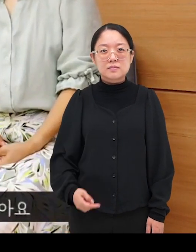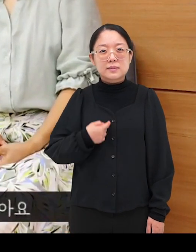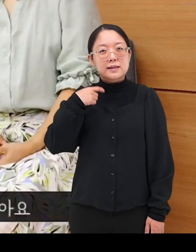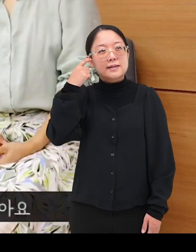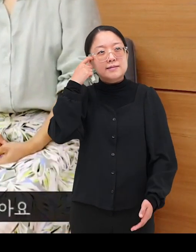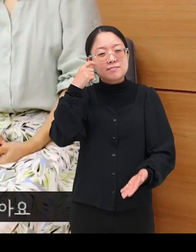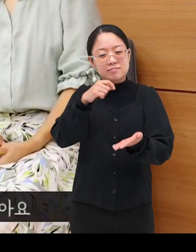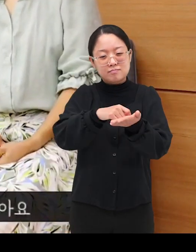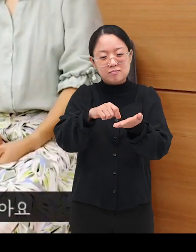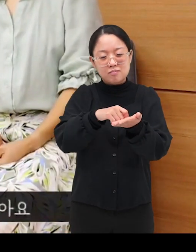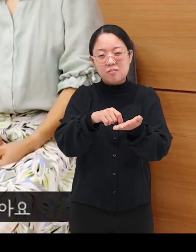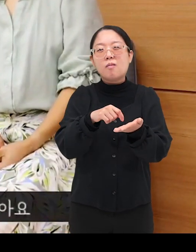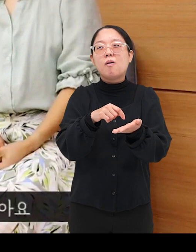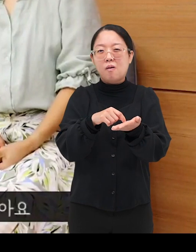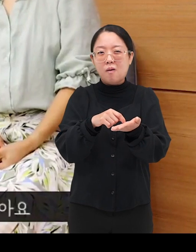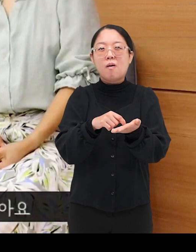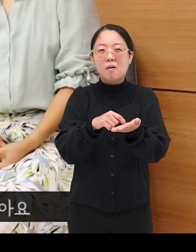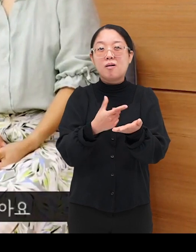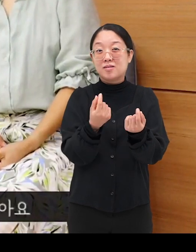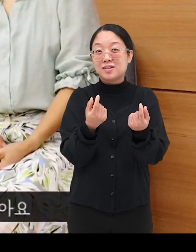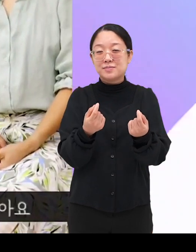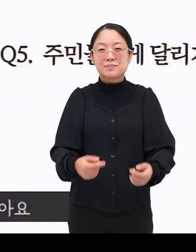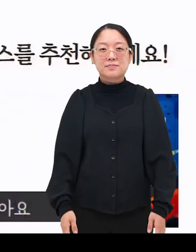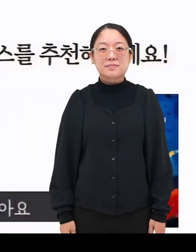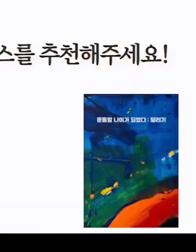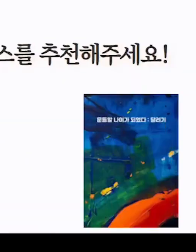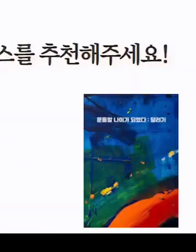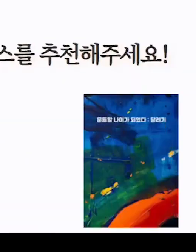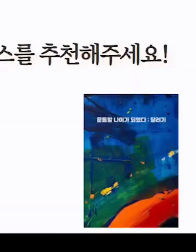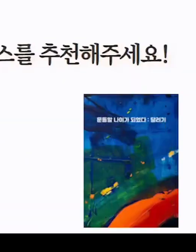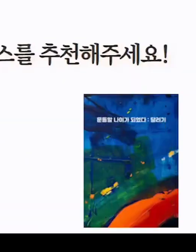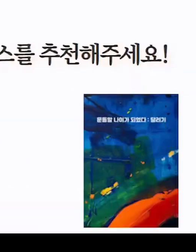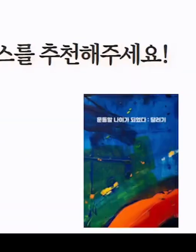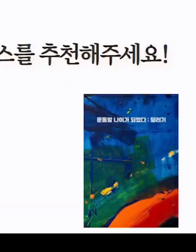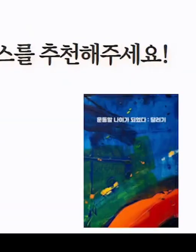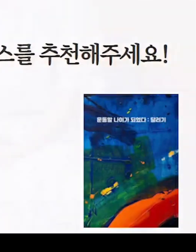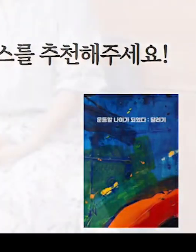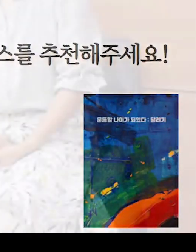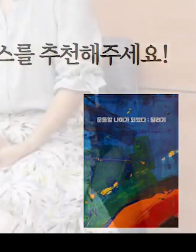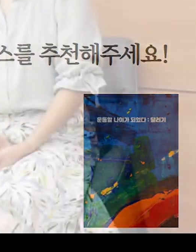생각을 하게 되는 글쓰기였던 것 같아요.